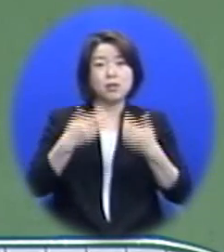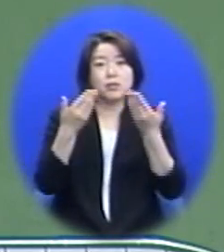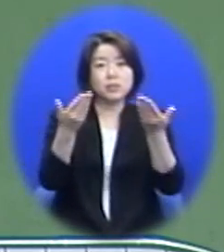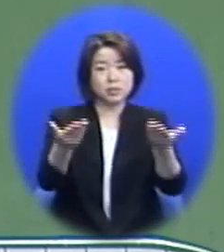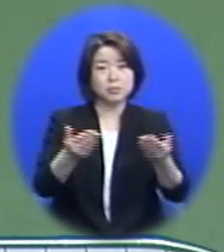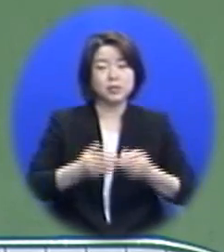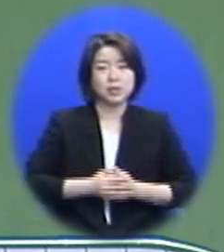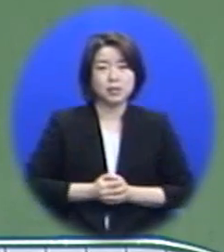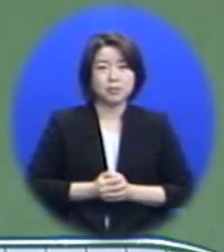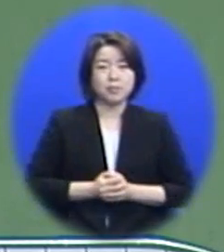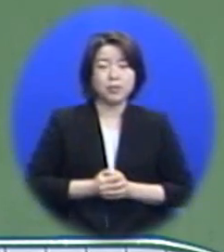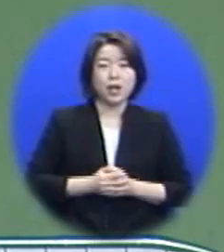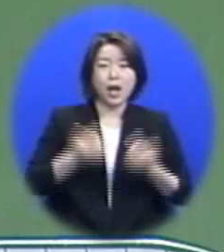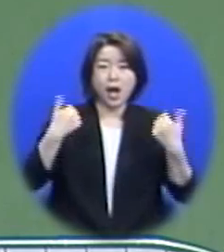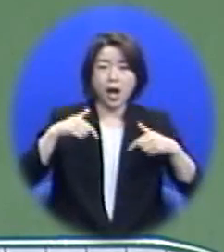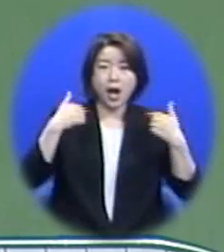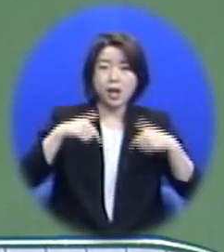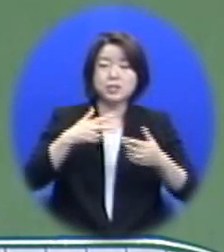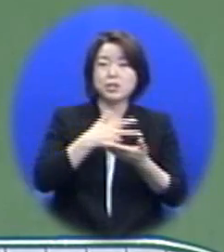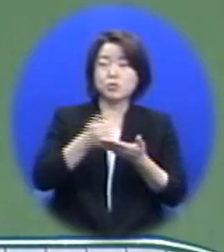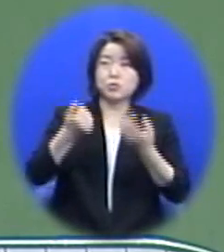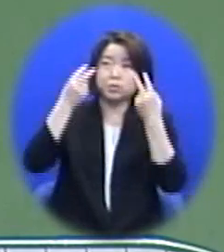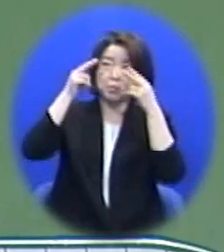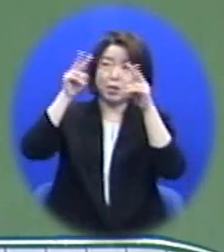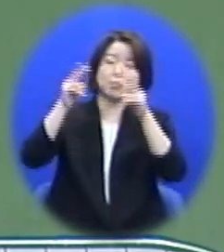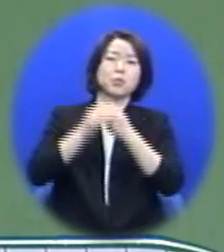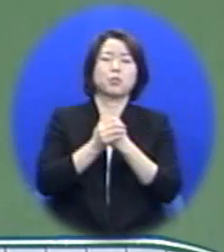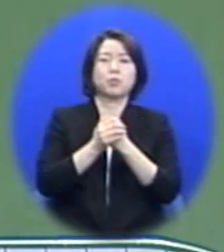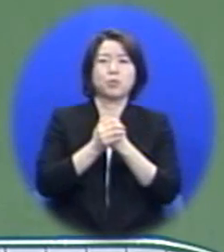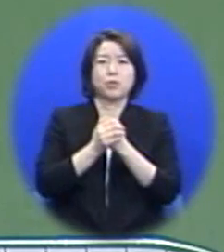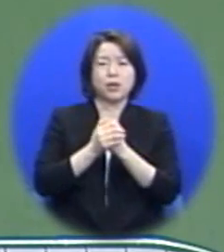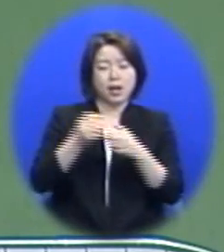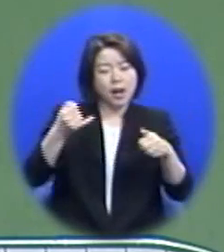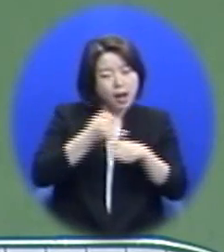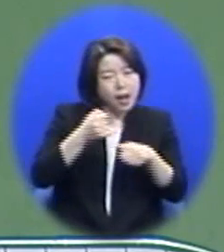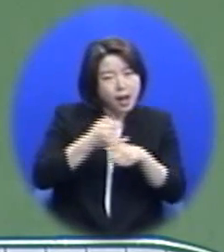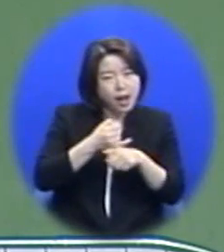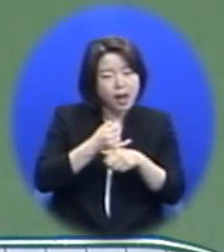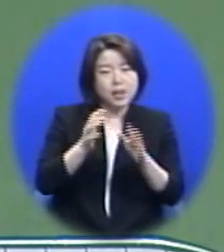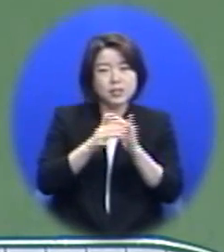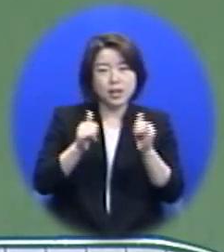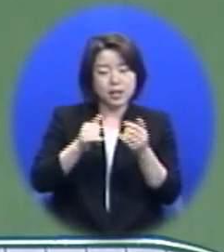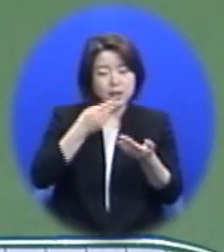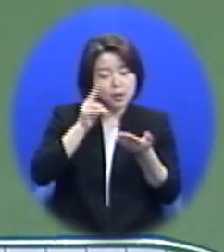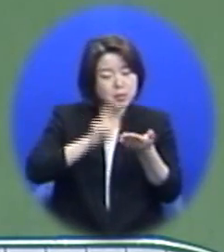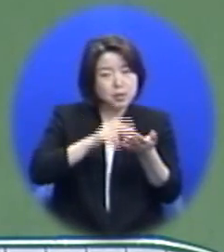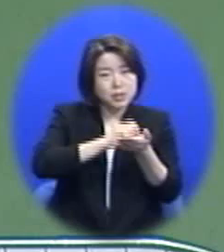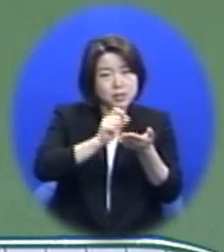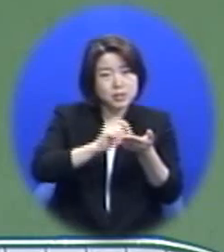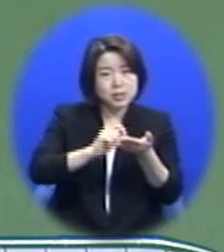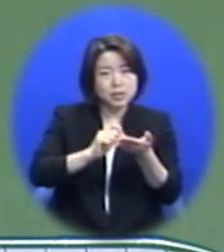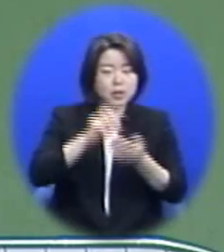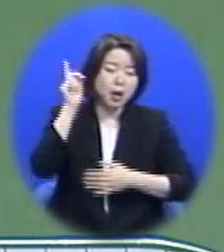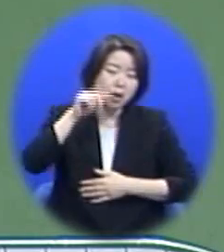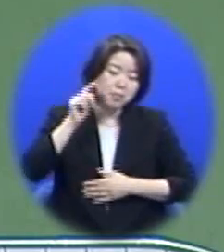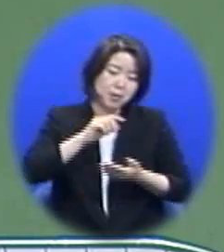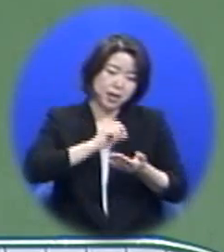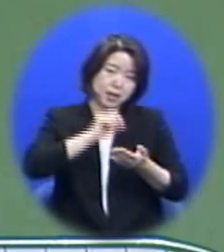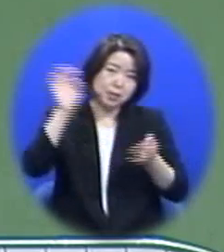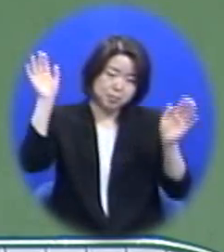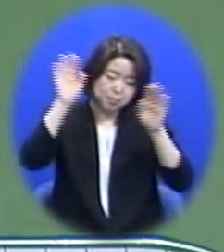드립니다 늘 주님을 바라보며 전의 편지 쓰는 기분으로 매일 저녁에 주님을